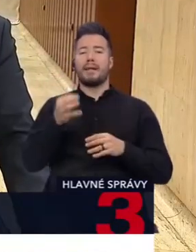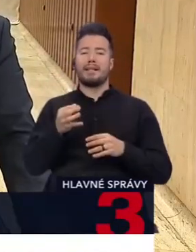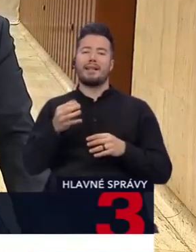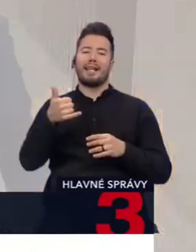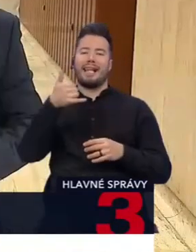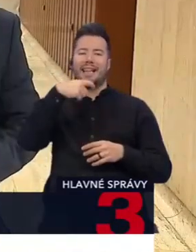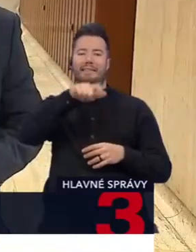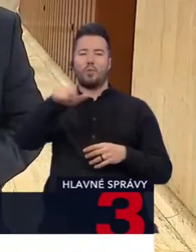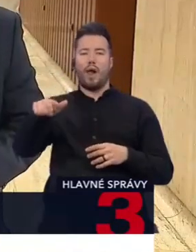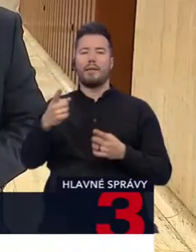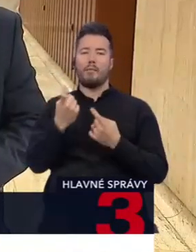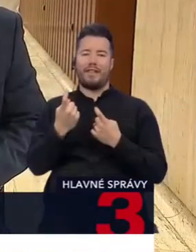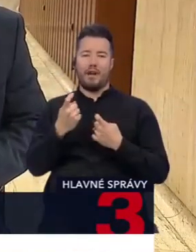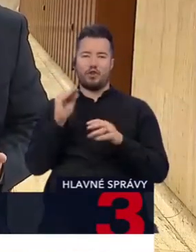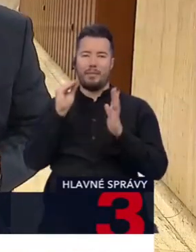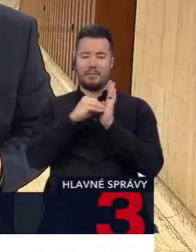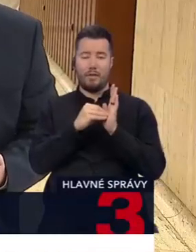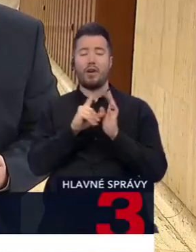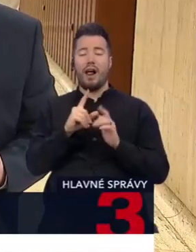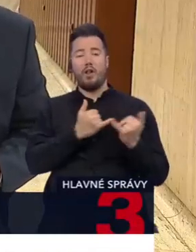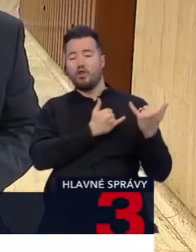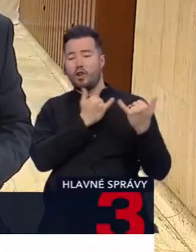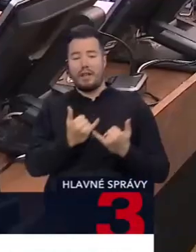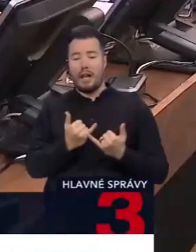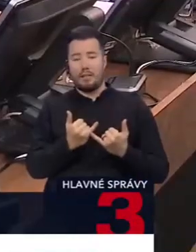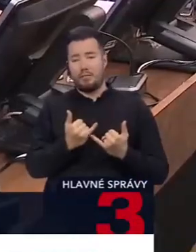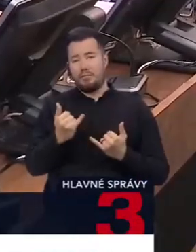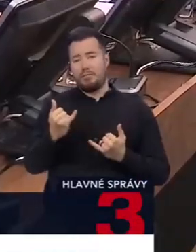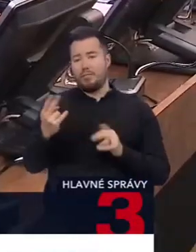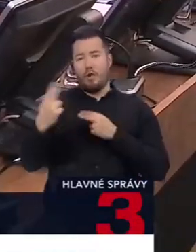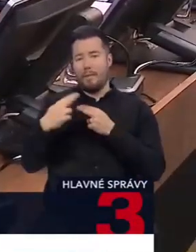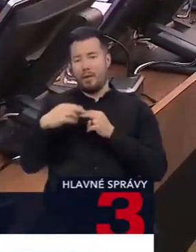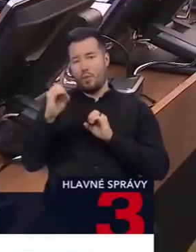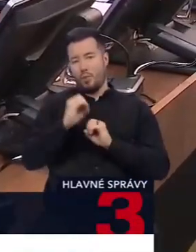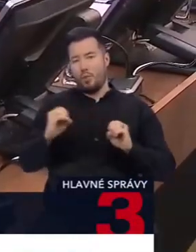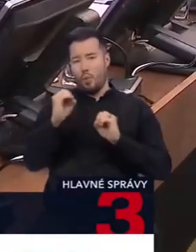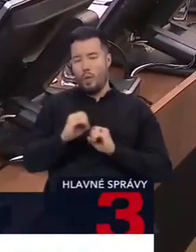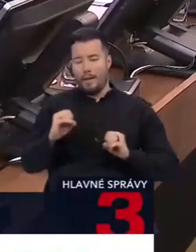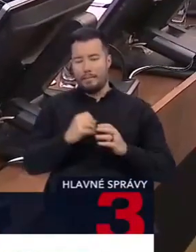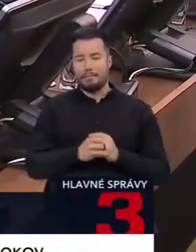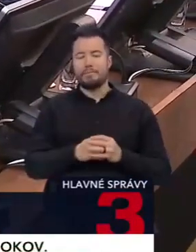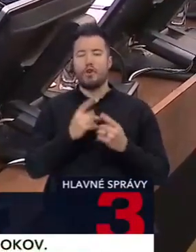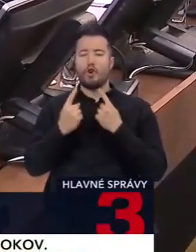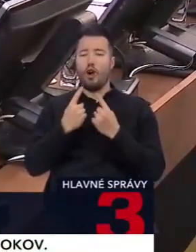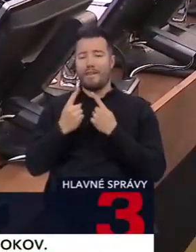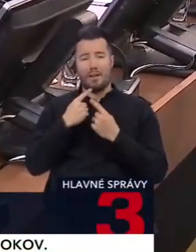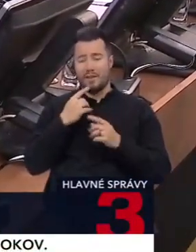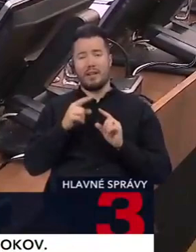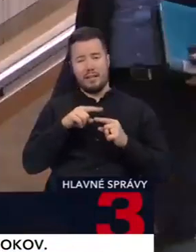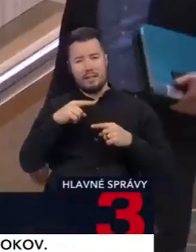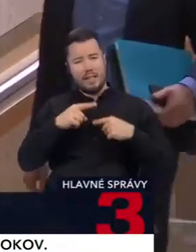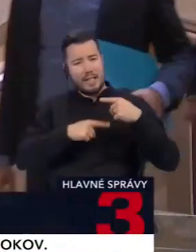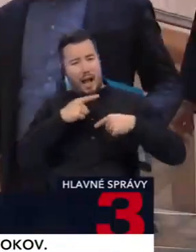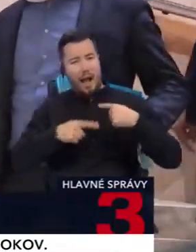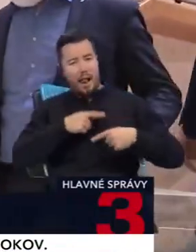motivačných príspevkov. Doteraz nemáme stále odpoveď a stále nám svieti nula. Rokovania vraj stále prebiehajú. Rozhodujúce slovo však má minister